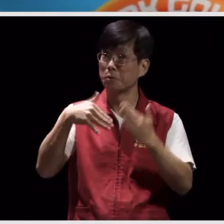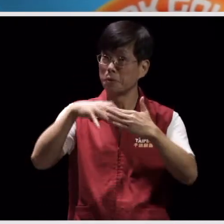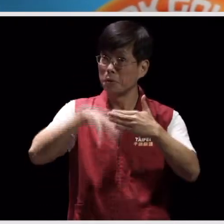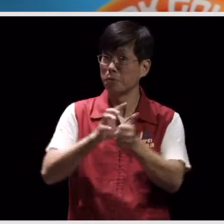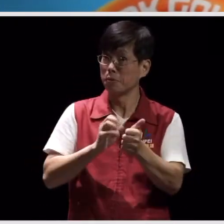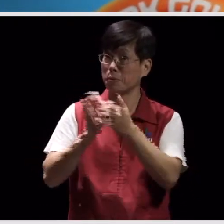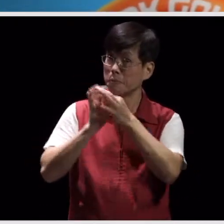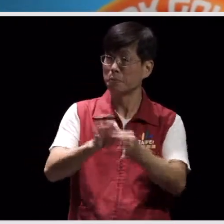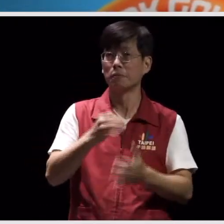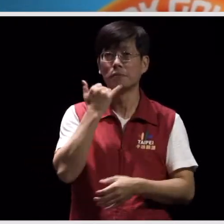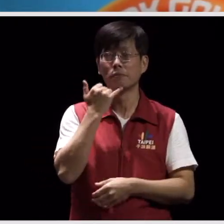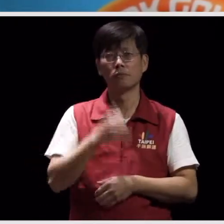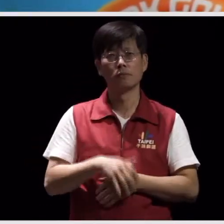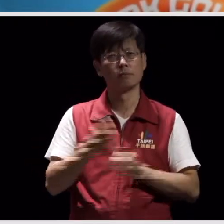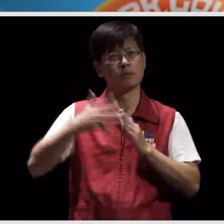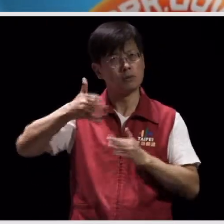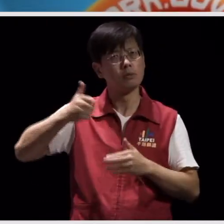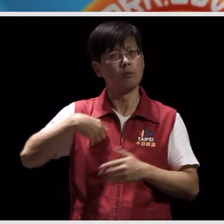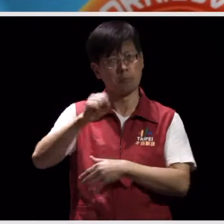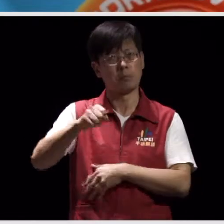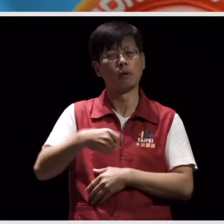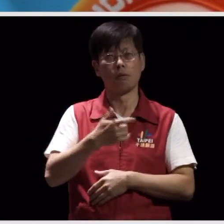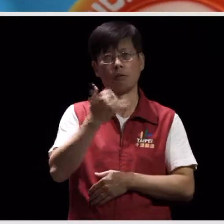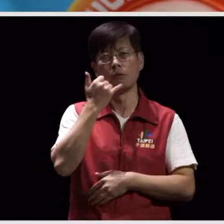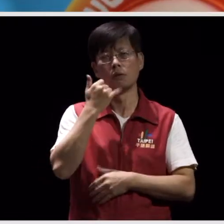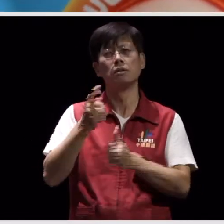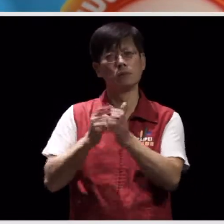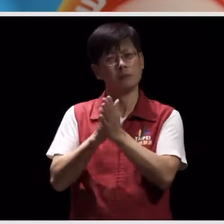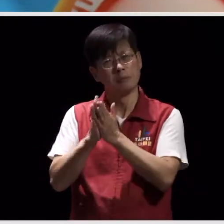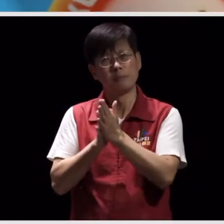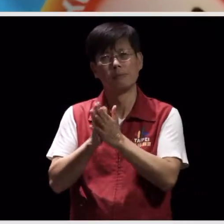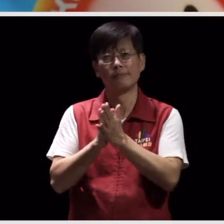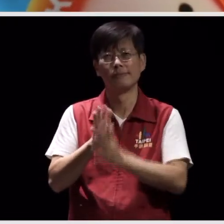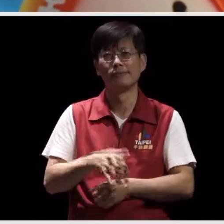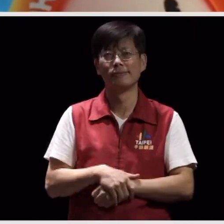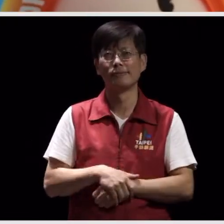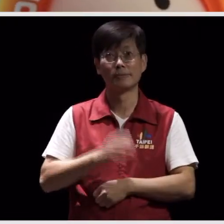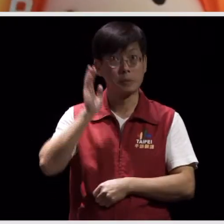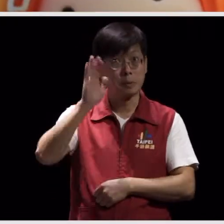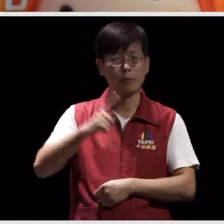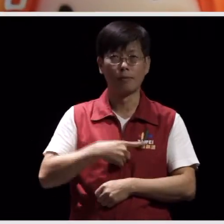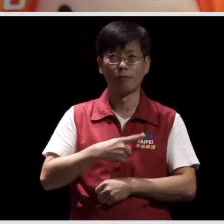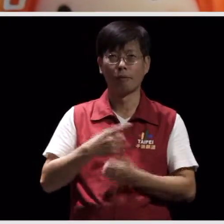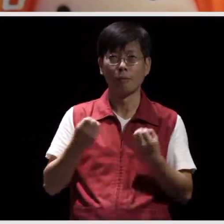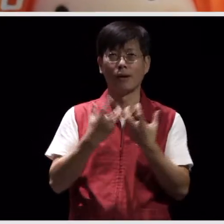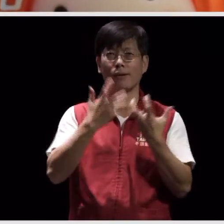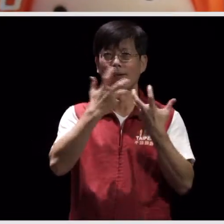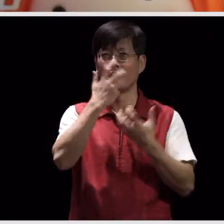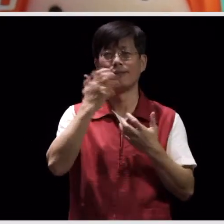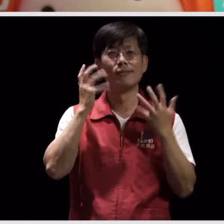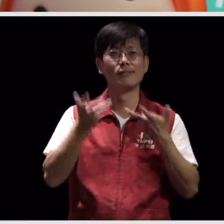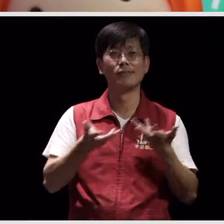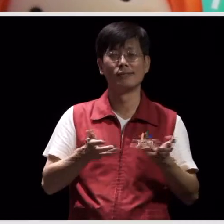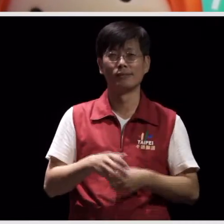习？”然后校长当然也答应他，他拜托校长，先拜托万拜托这样。后来有趣的事发生了，他在学